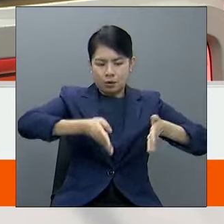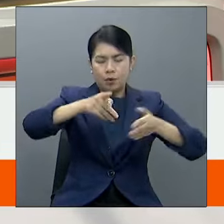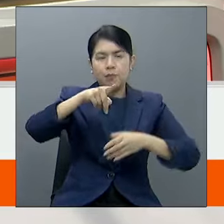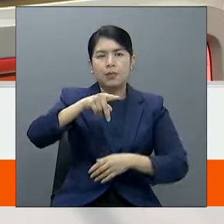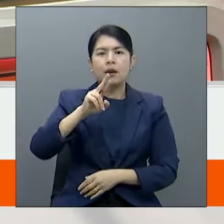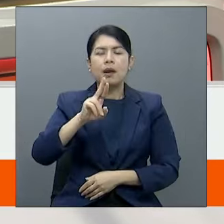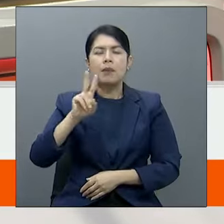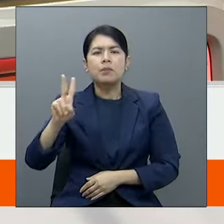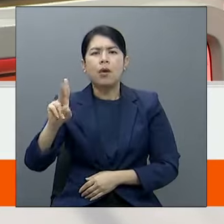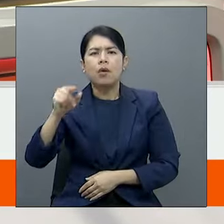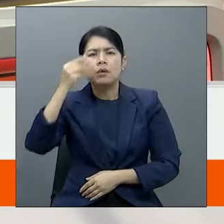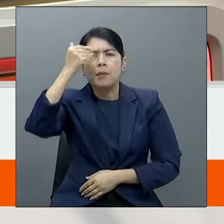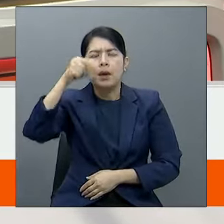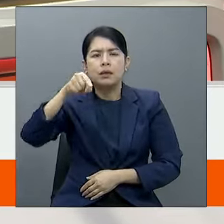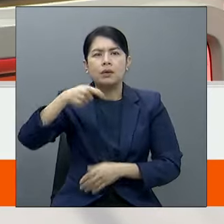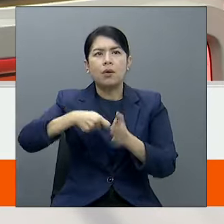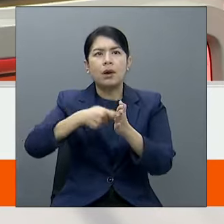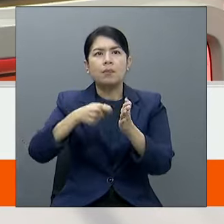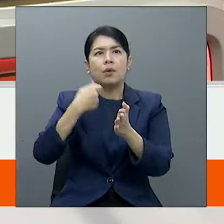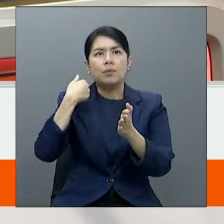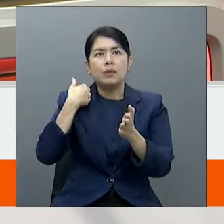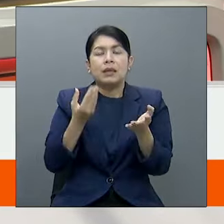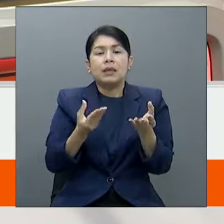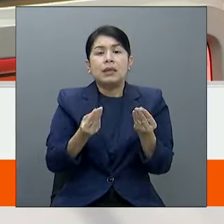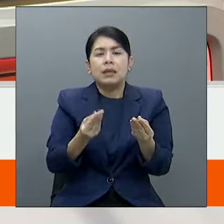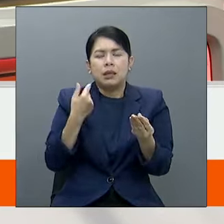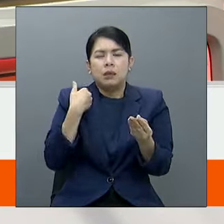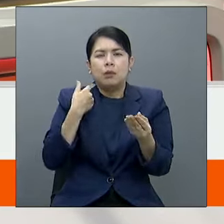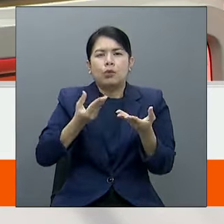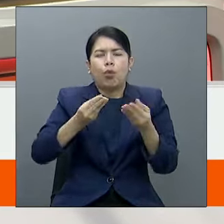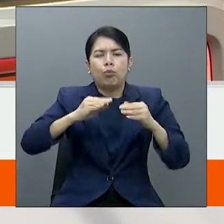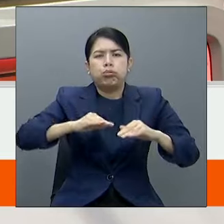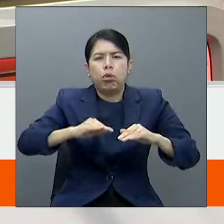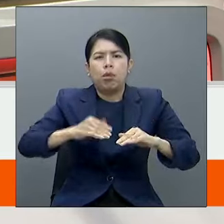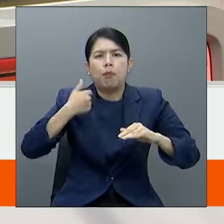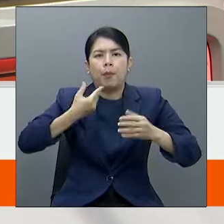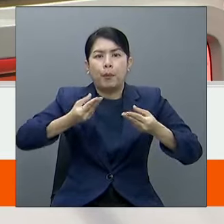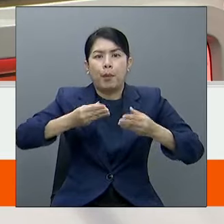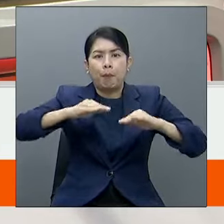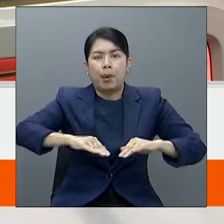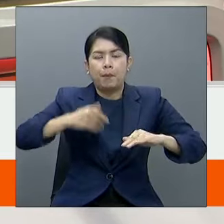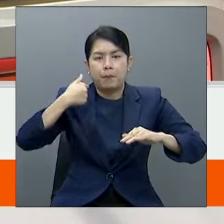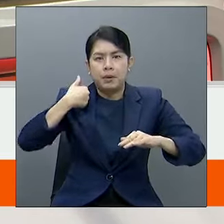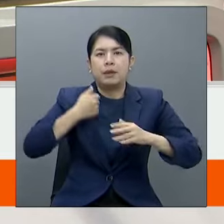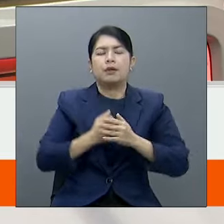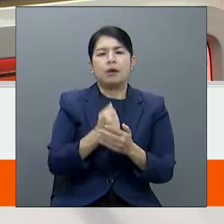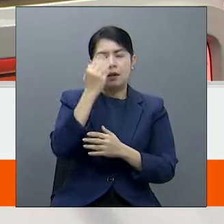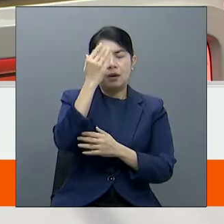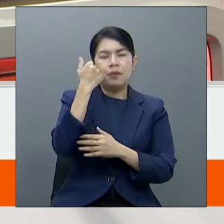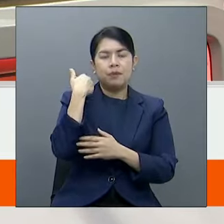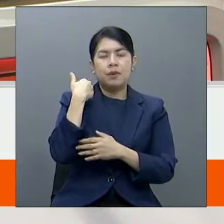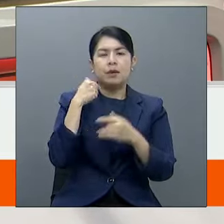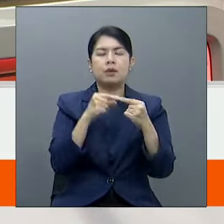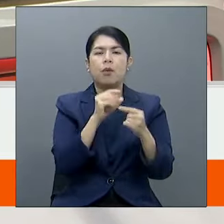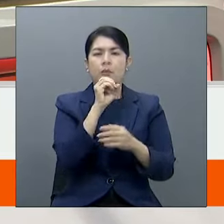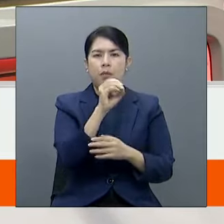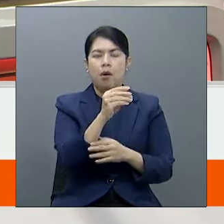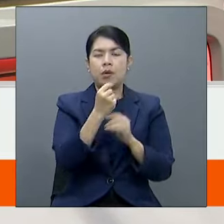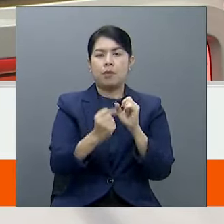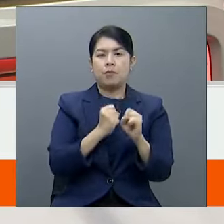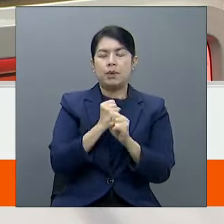เป็นพื้นที่ดินอ่อนมันต้องมีความระมัดระวังในเชิงวิชาการค่ะแต่ทีนี้ค่ะอาจารย์พอทางกรมทางหลวงบอกว่าเดี๋ยวปี68เสร็จ